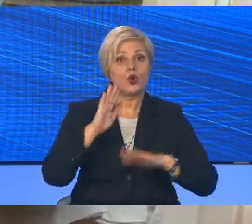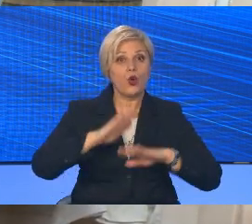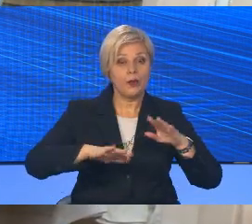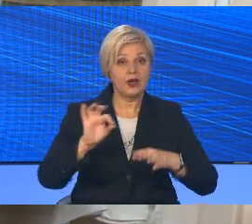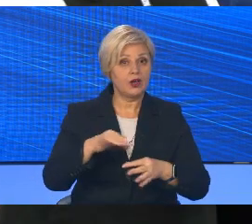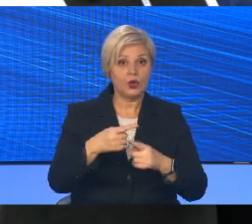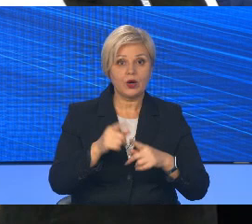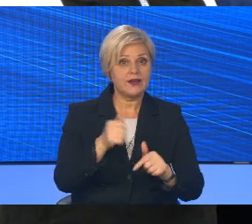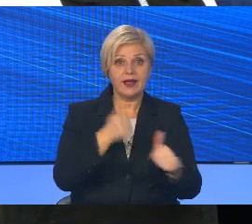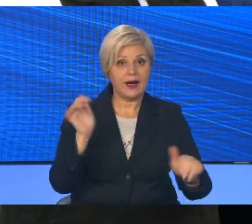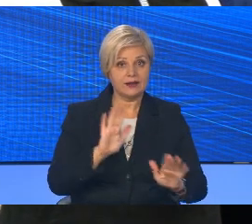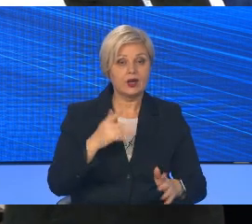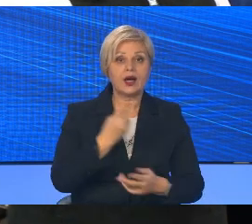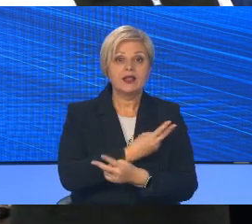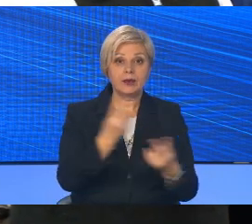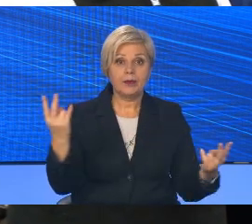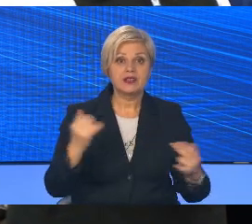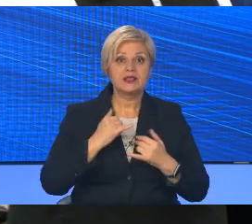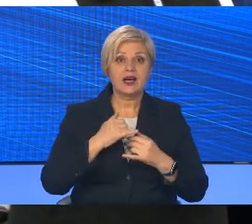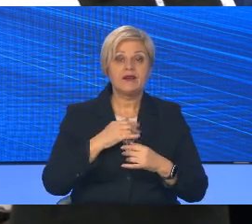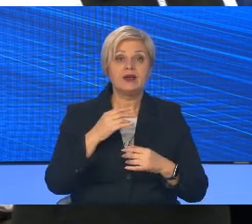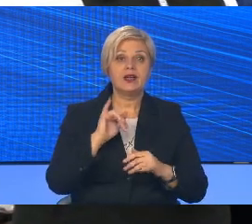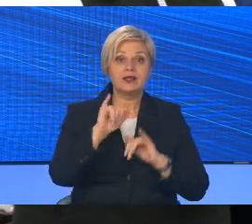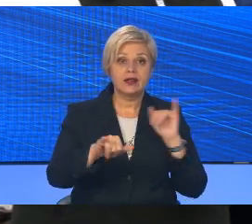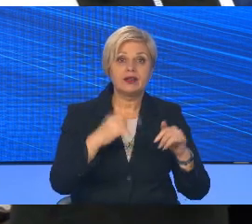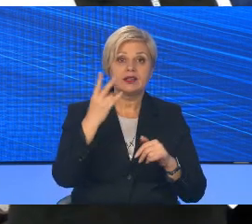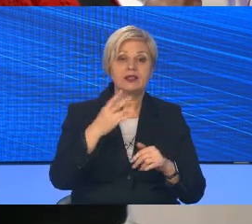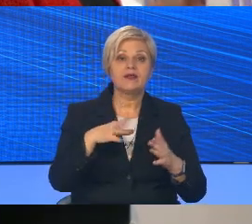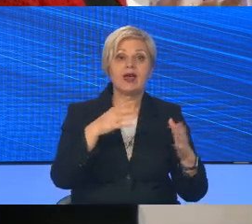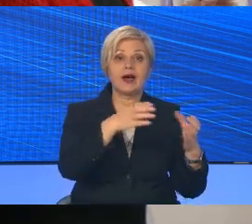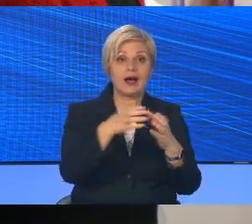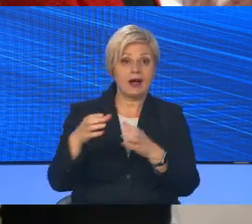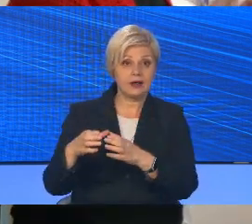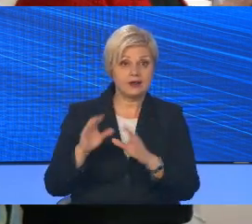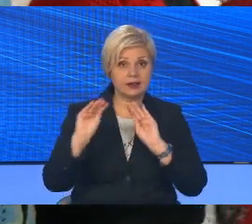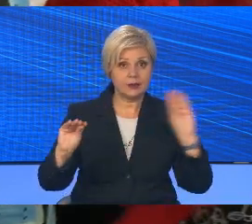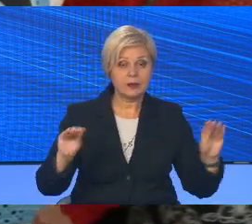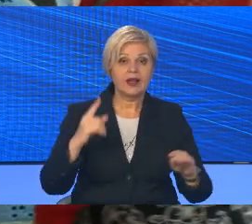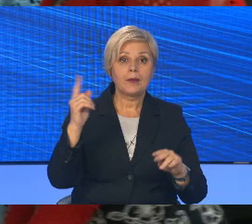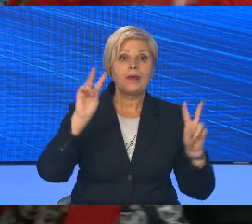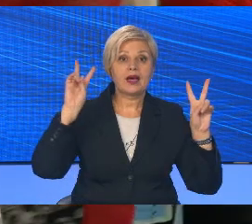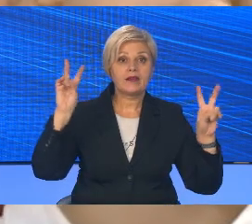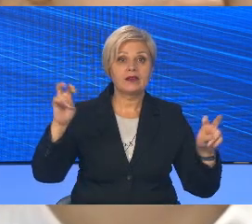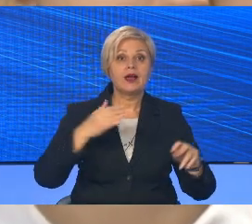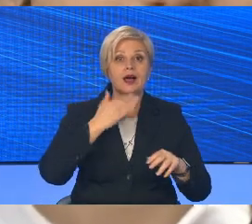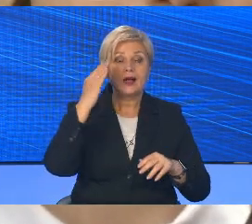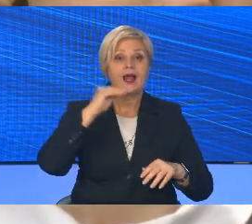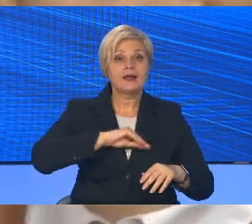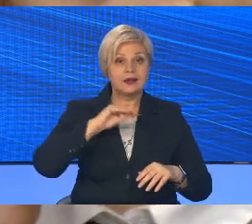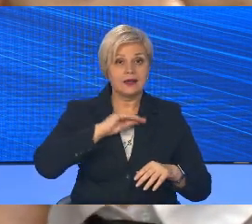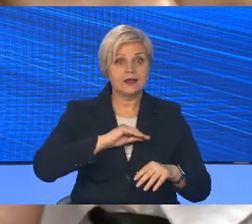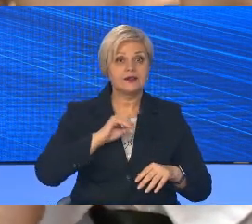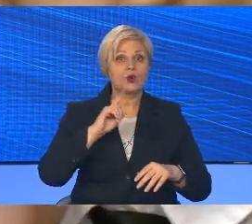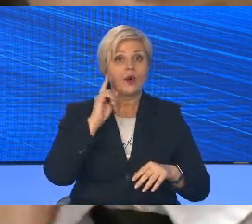не отстают. Яны представили у вазе наведванников две авторские коллекции. Первая носит назву «Летний настрой».